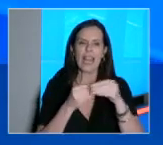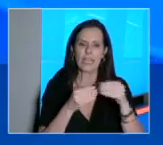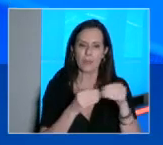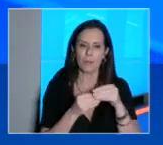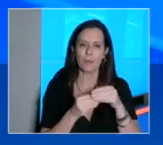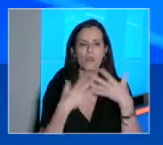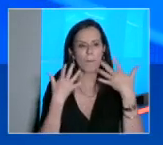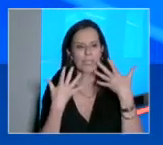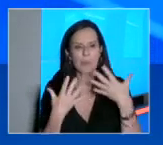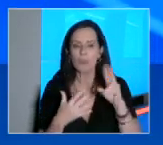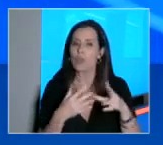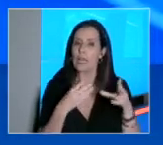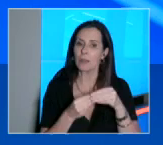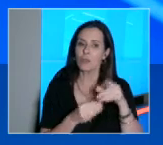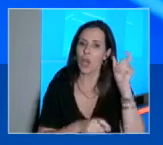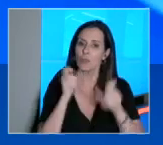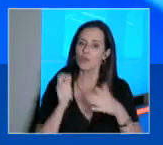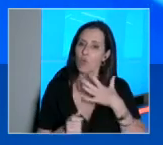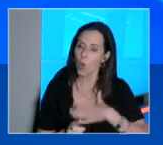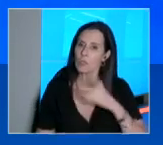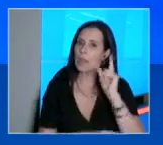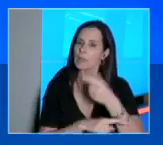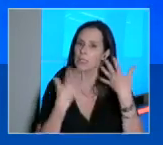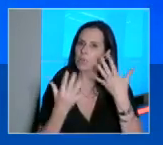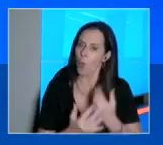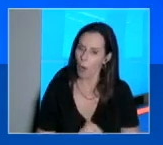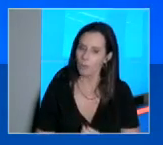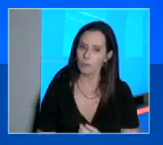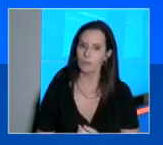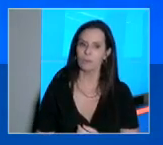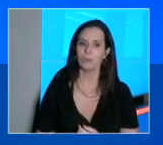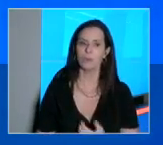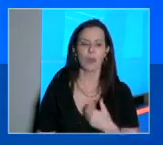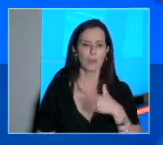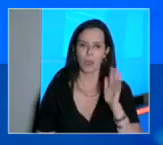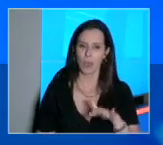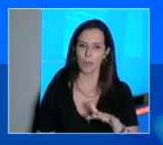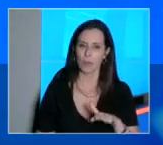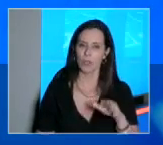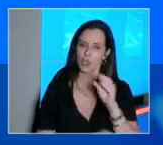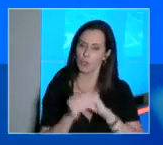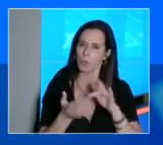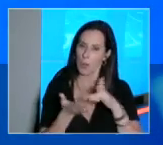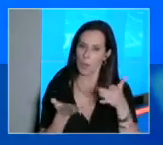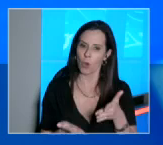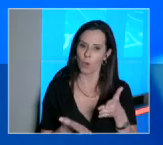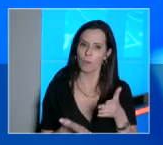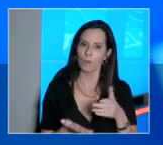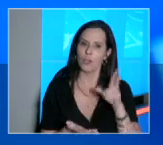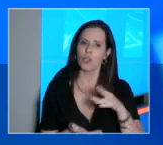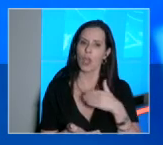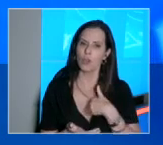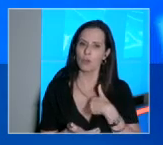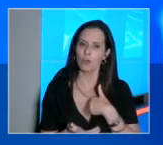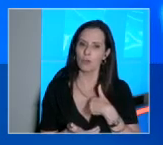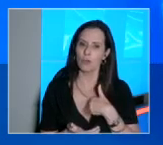של מספרים, יש שם לינקים של אנשים שרוצים להזמין סיפורים אליהם. אני גם ככה אשתמש אולי בבמה שלך, יש לנו